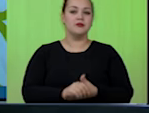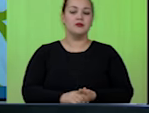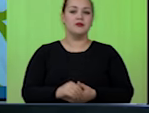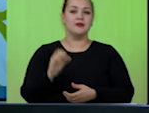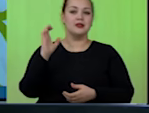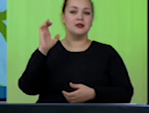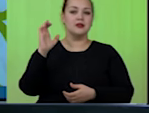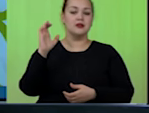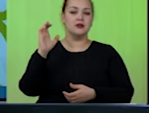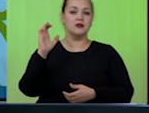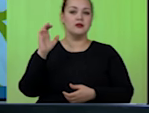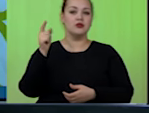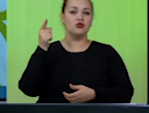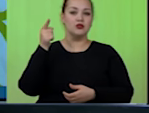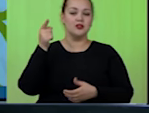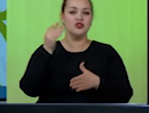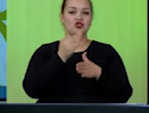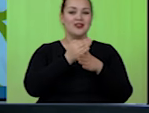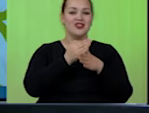С. Тысячную.